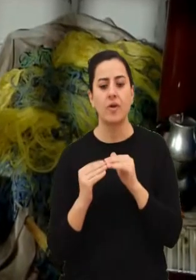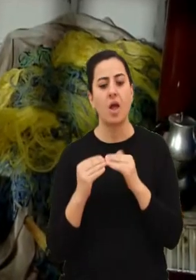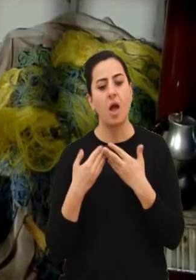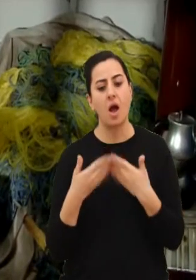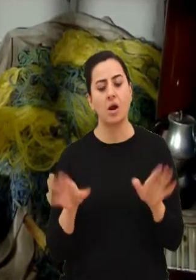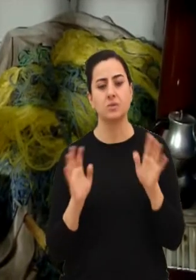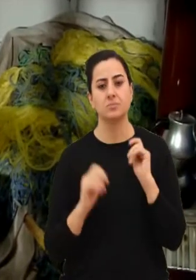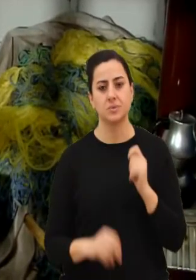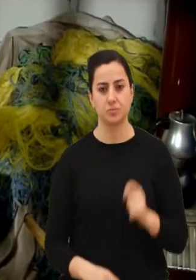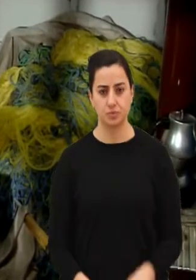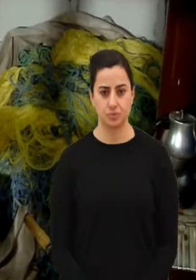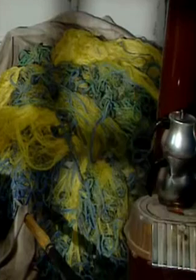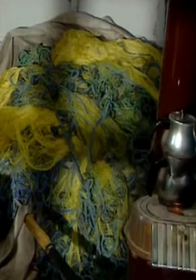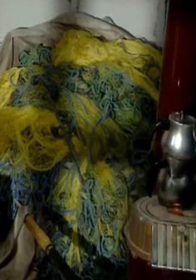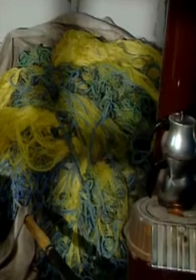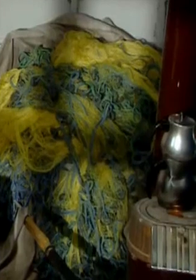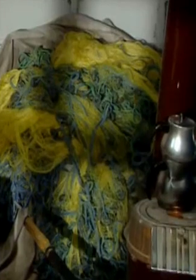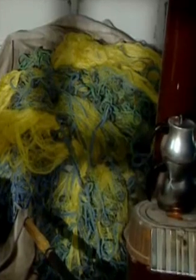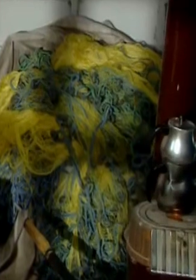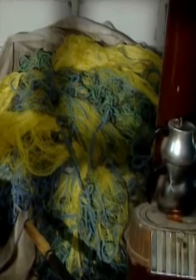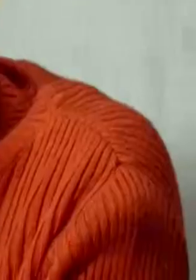da tesadüf olamaz.